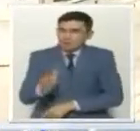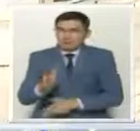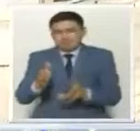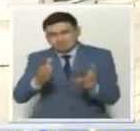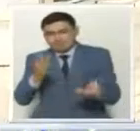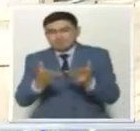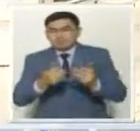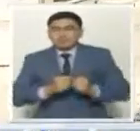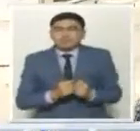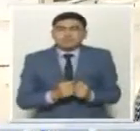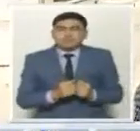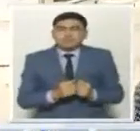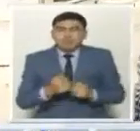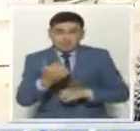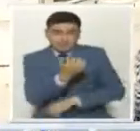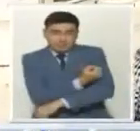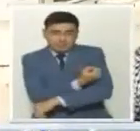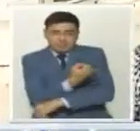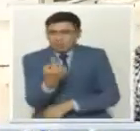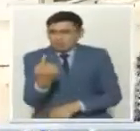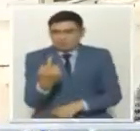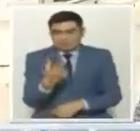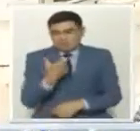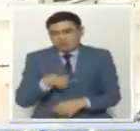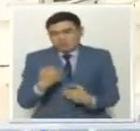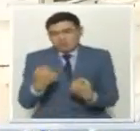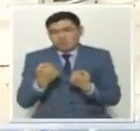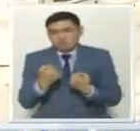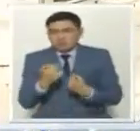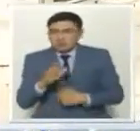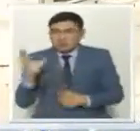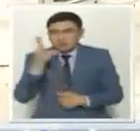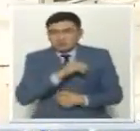Вакцина бұл бірден бір алдын алу қару болып саналады.